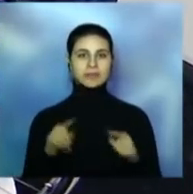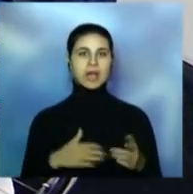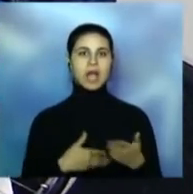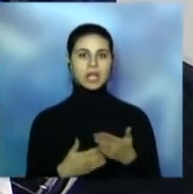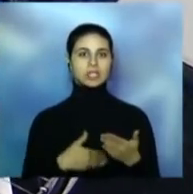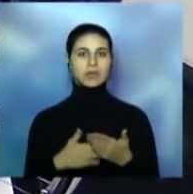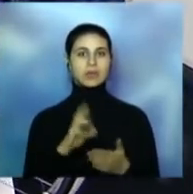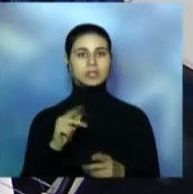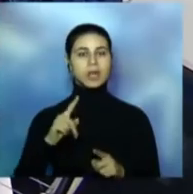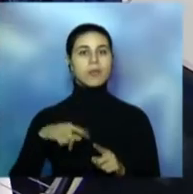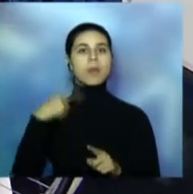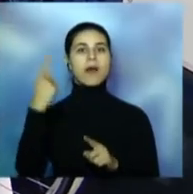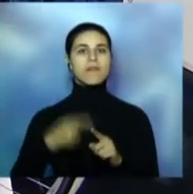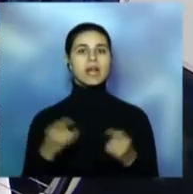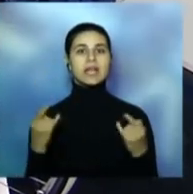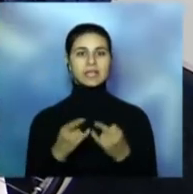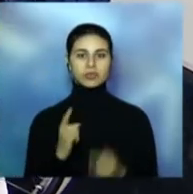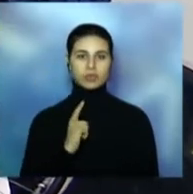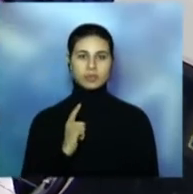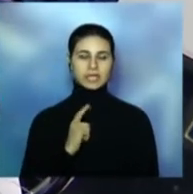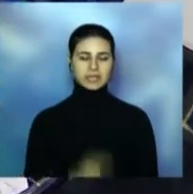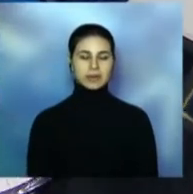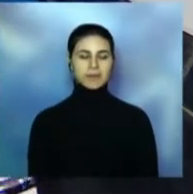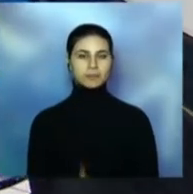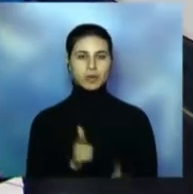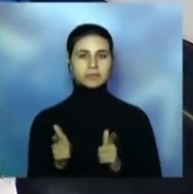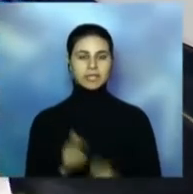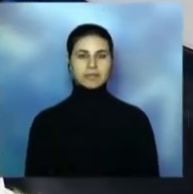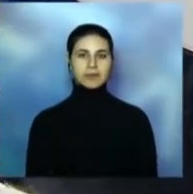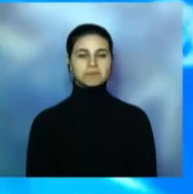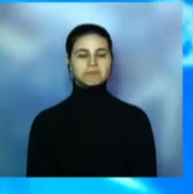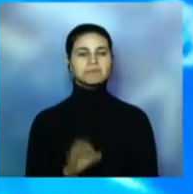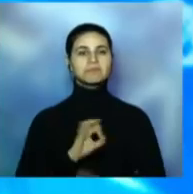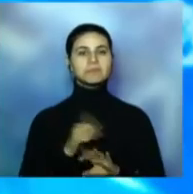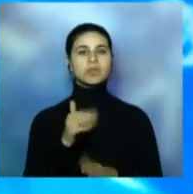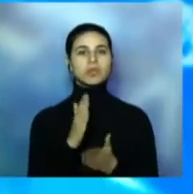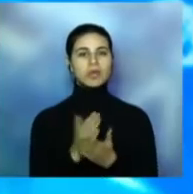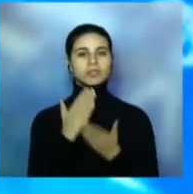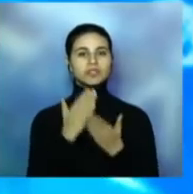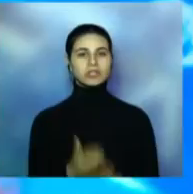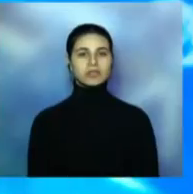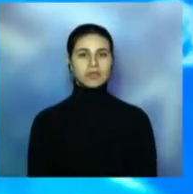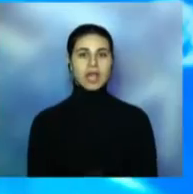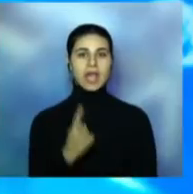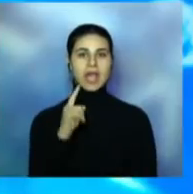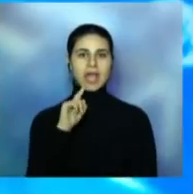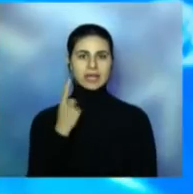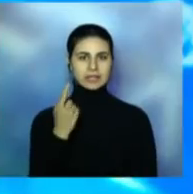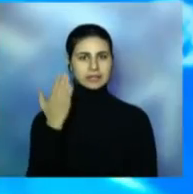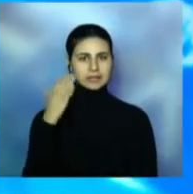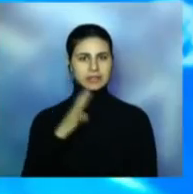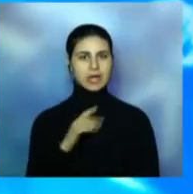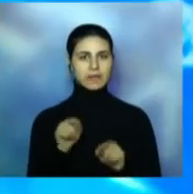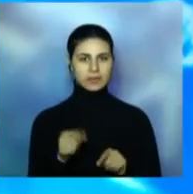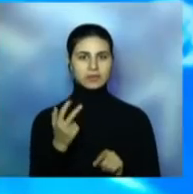და მომავალი ეთერისთვის მოემზადება. როგორ ხართ, ქალბატონებო? მოდით მოგუყევით. ერთი წლის წინ იყავით, ხო,